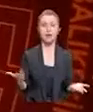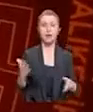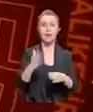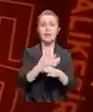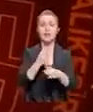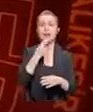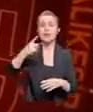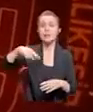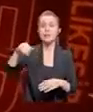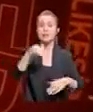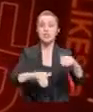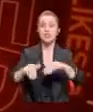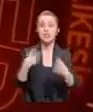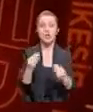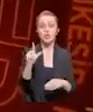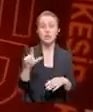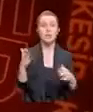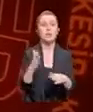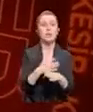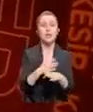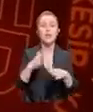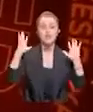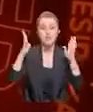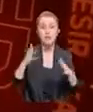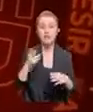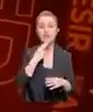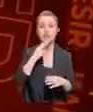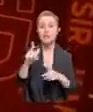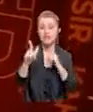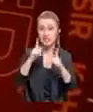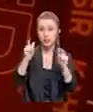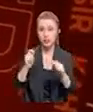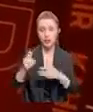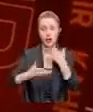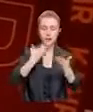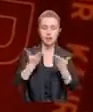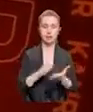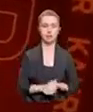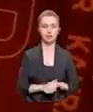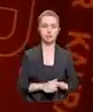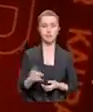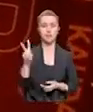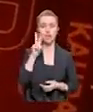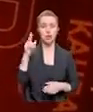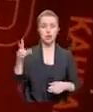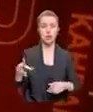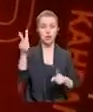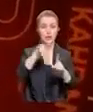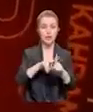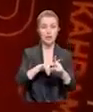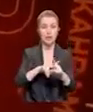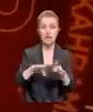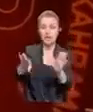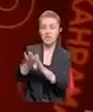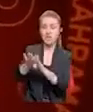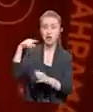Neden kadınların seçimi olmalı ve neden daha çok hemcinslerime sesleniyorum onu anlatayım. Son katılımlarla aşırı sağ